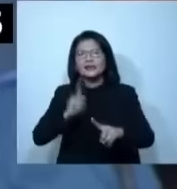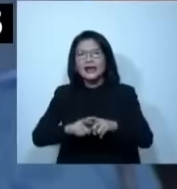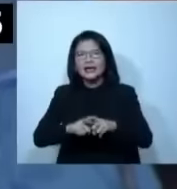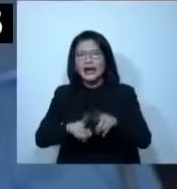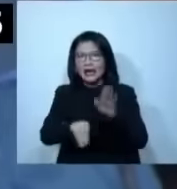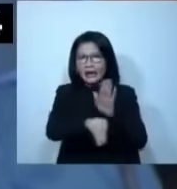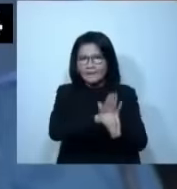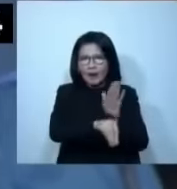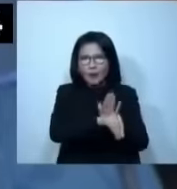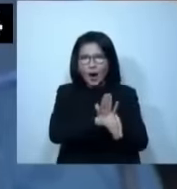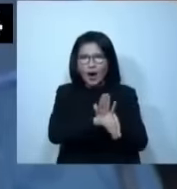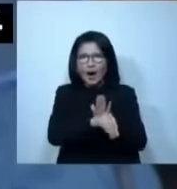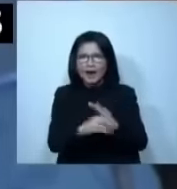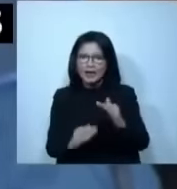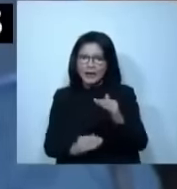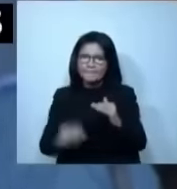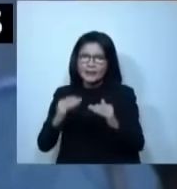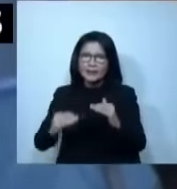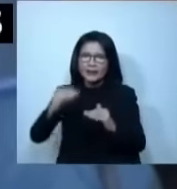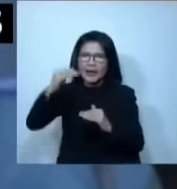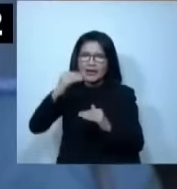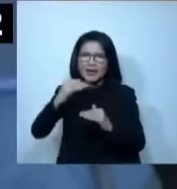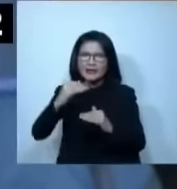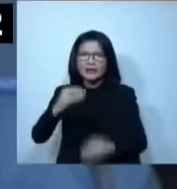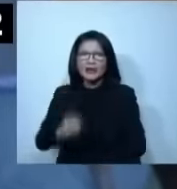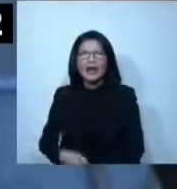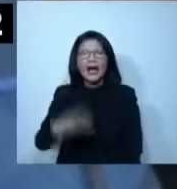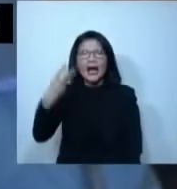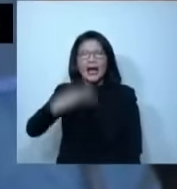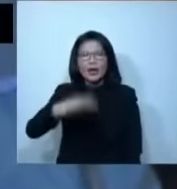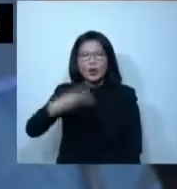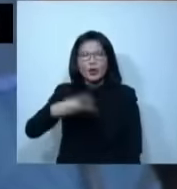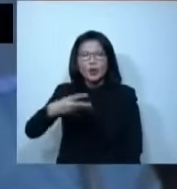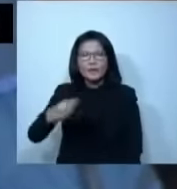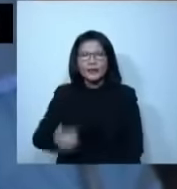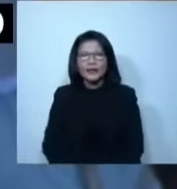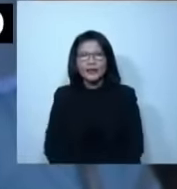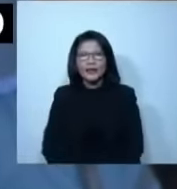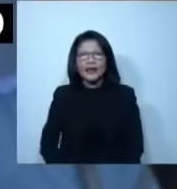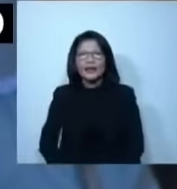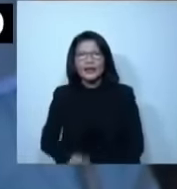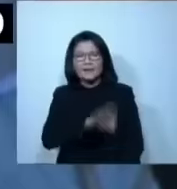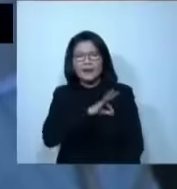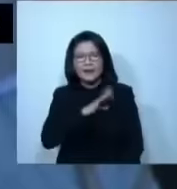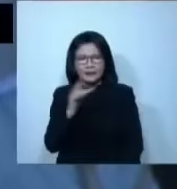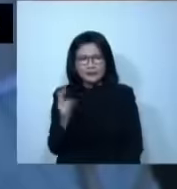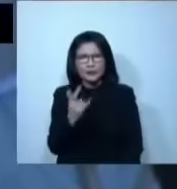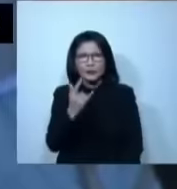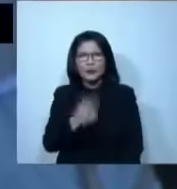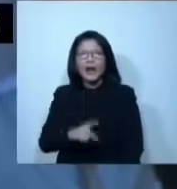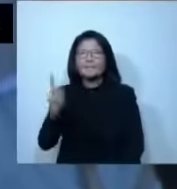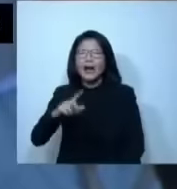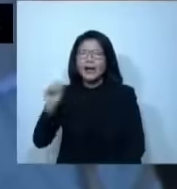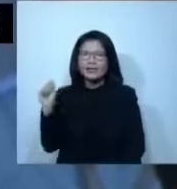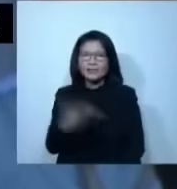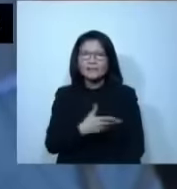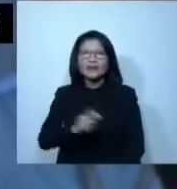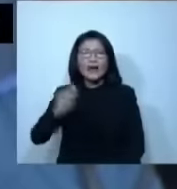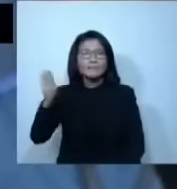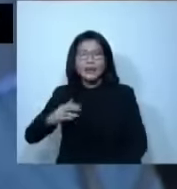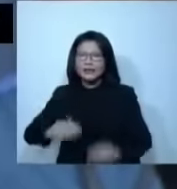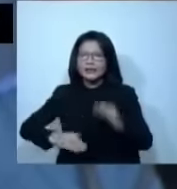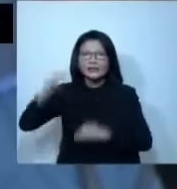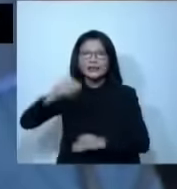Papua. Dan peningkatan pertumbuhan ekonomi di bawah pemerintah Pak Jokowi yang paling pesat, yang paling